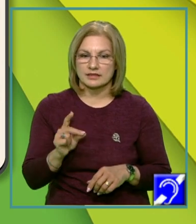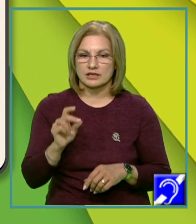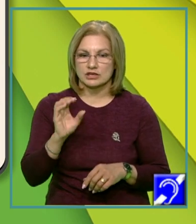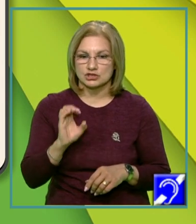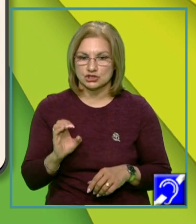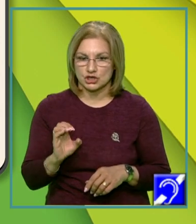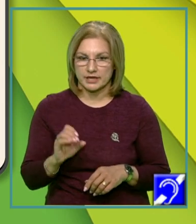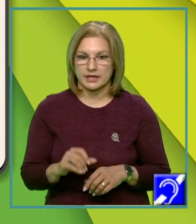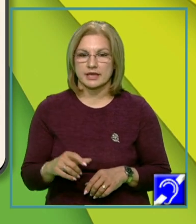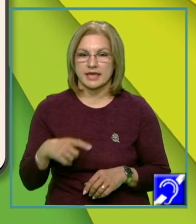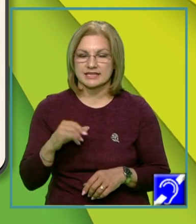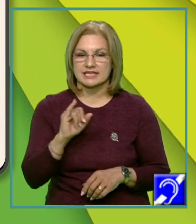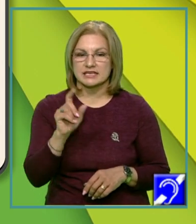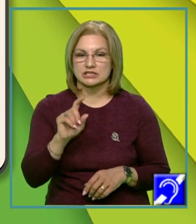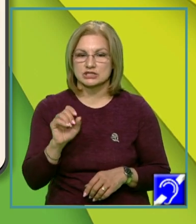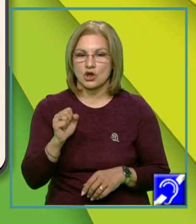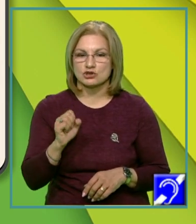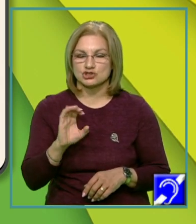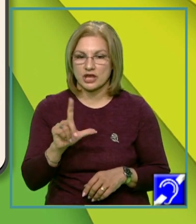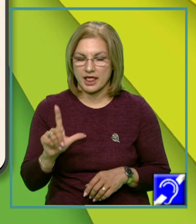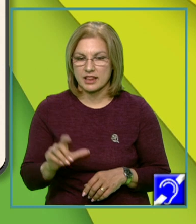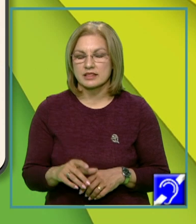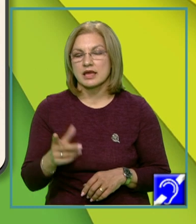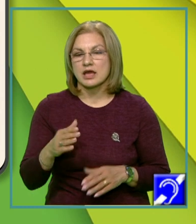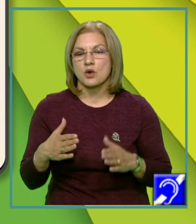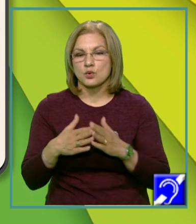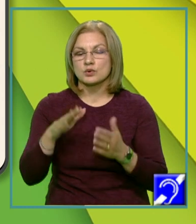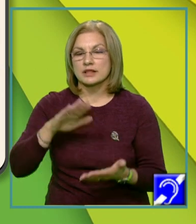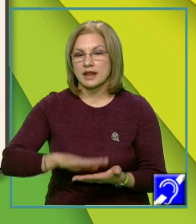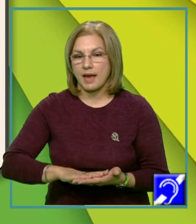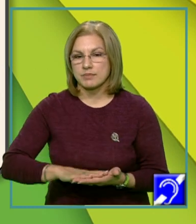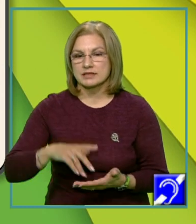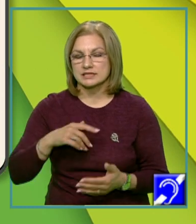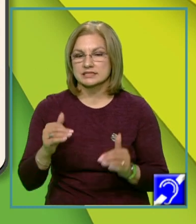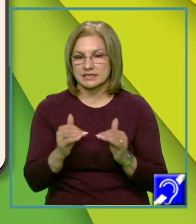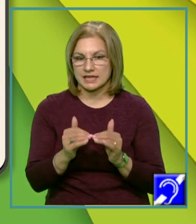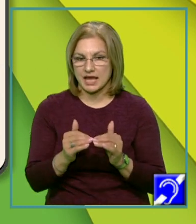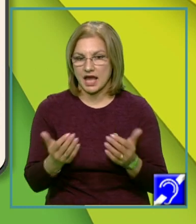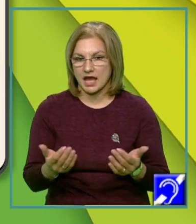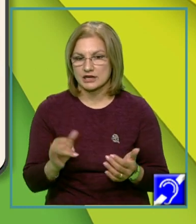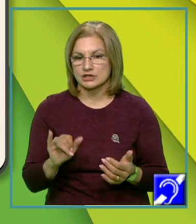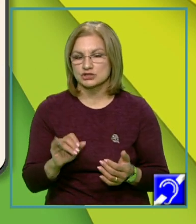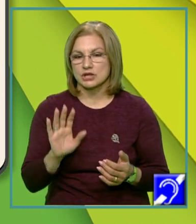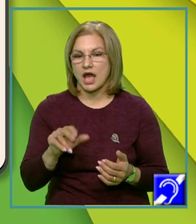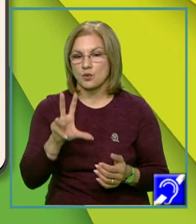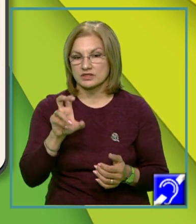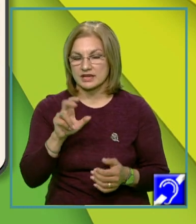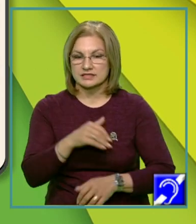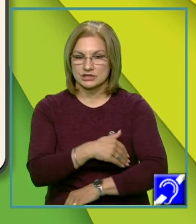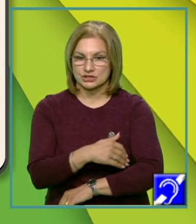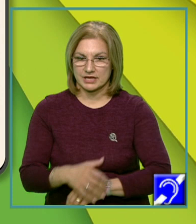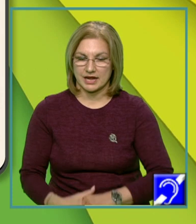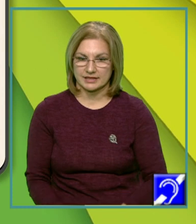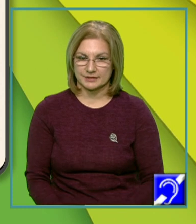Care este isoscel unghiurile de la bază sunt egale și au 30